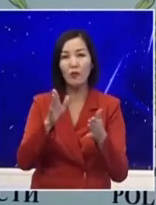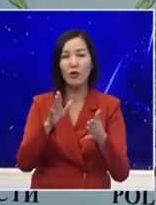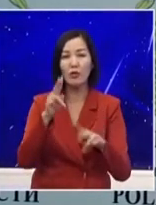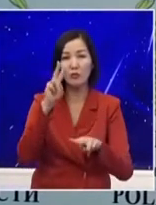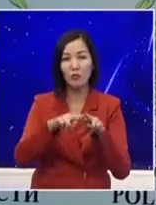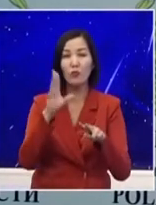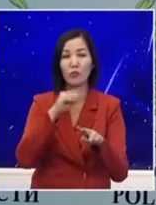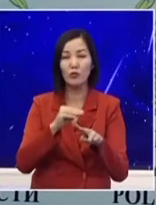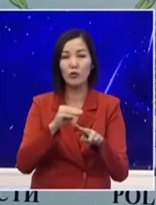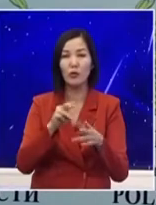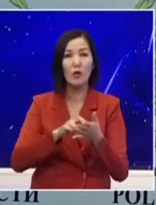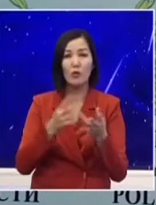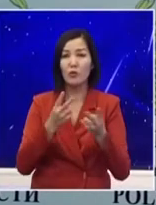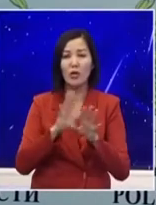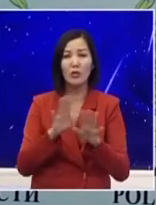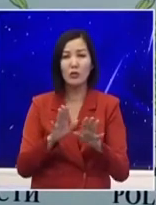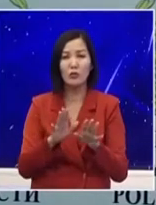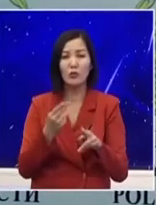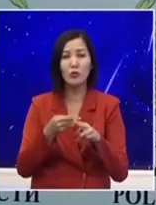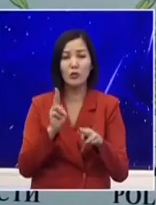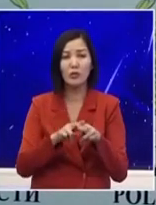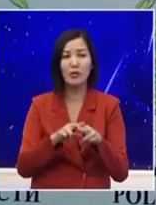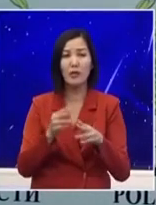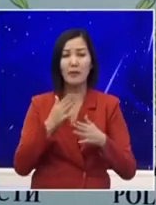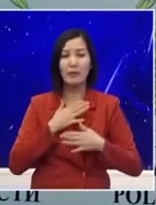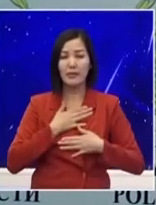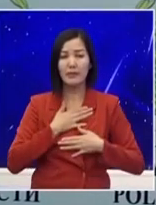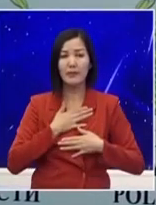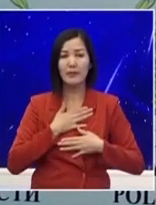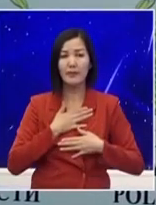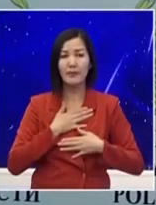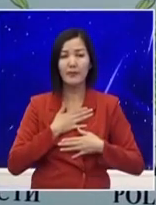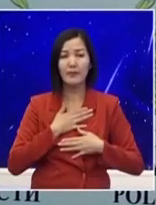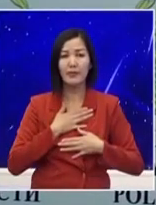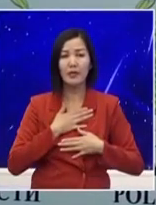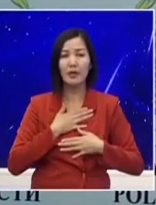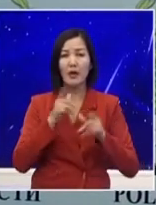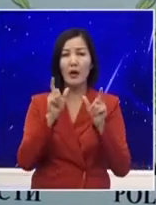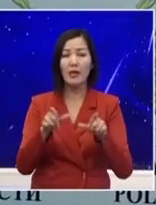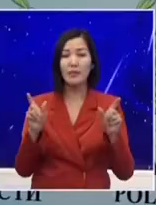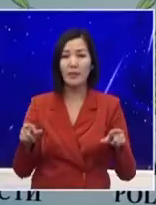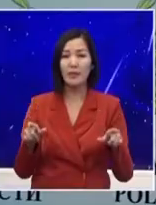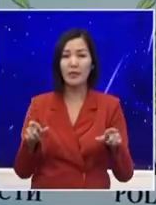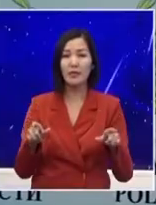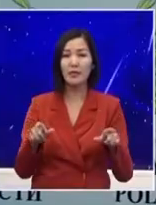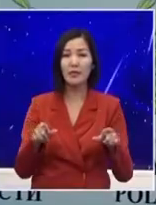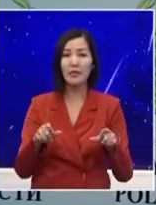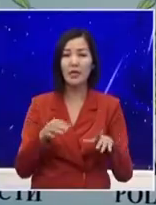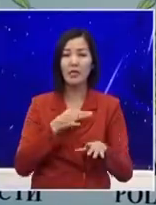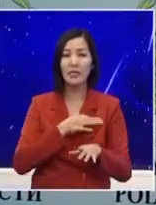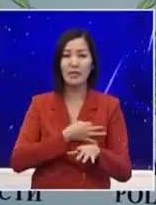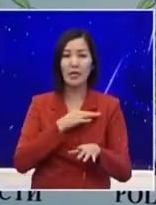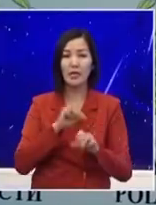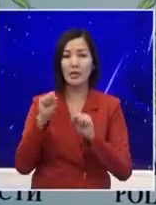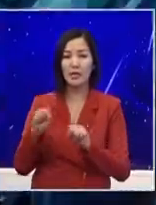қояды ма деп жаңа сондай несі бар. Сол себептен жаңа біздің мынау осы біздің азаматтық жаңа заңгерлер бар, мынау соларға